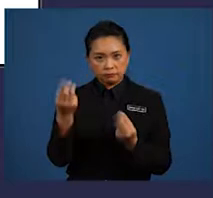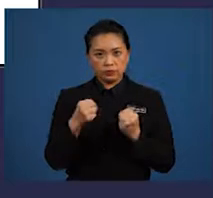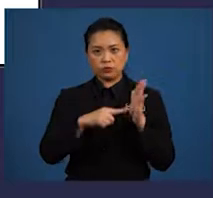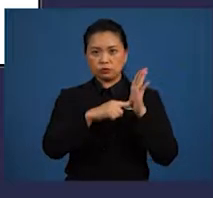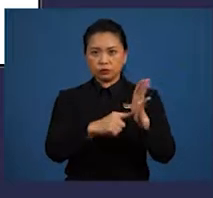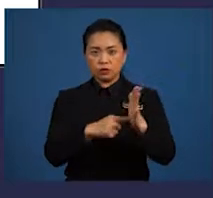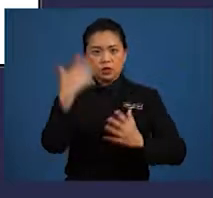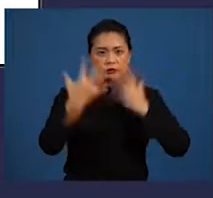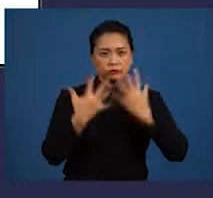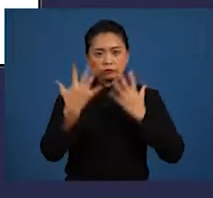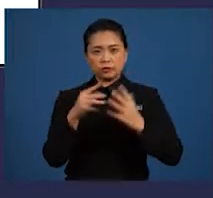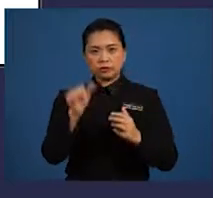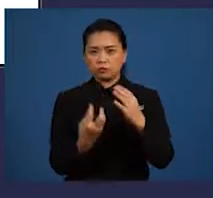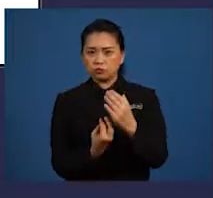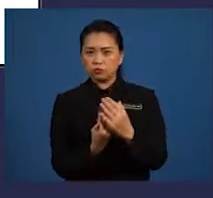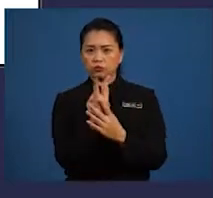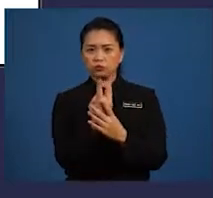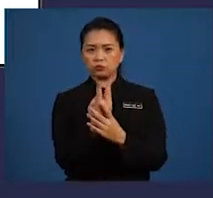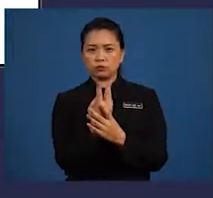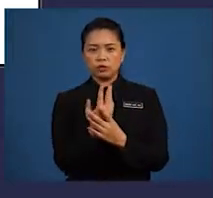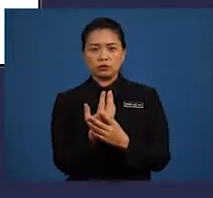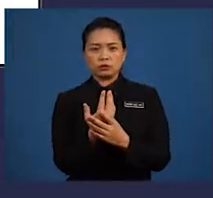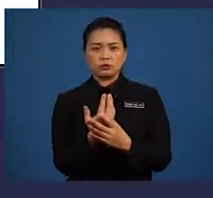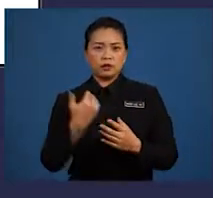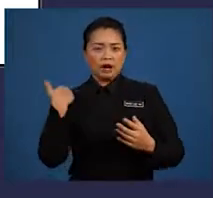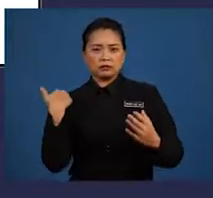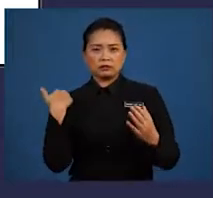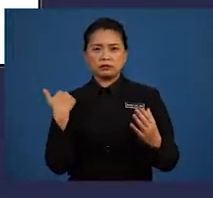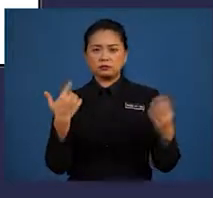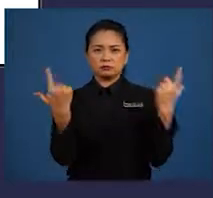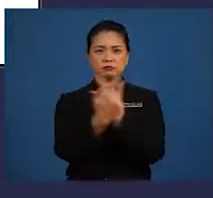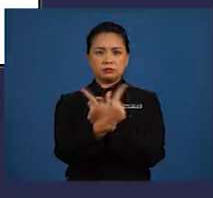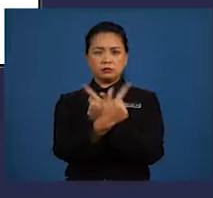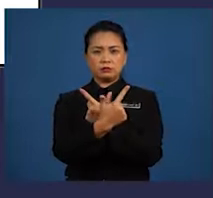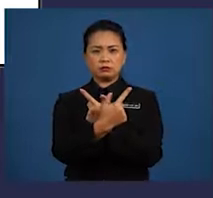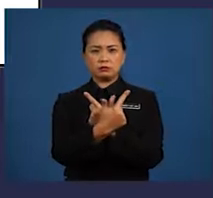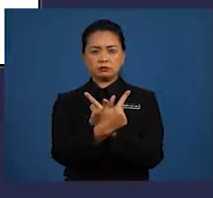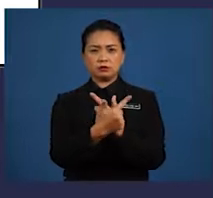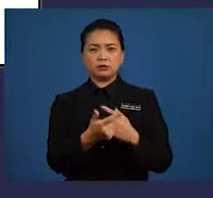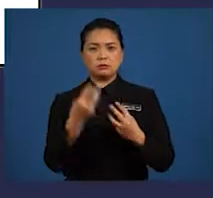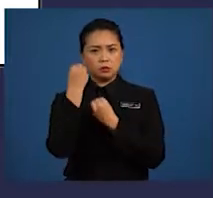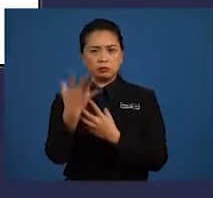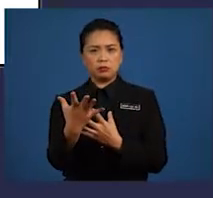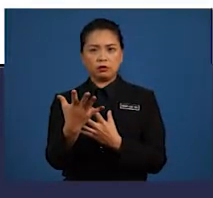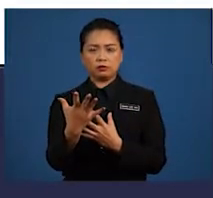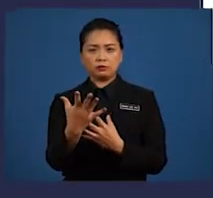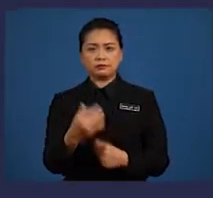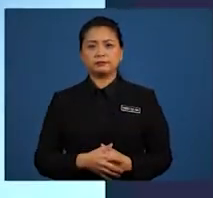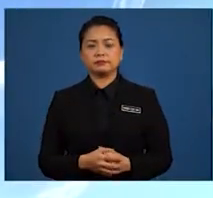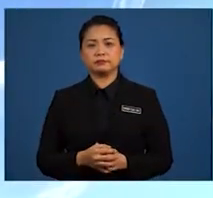kekeliruan yang bubur sudah pasti agak menimbulkan percanggahan fakta tetep mengelirukan halayak